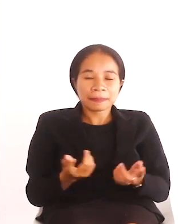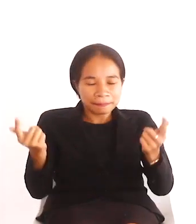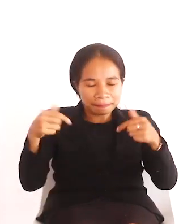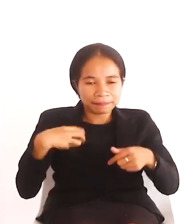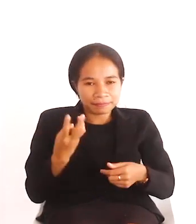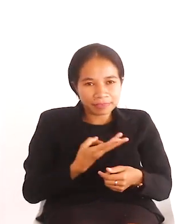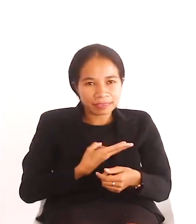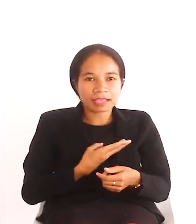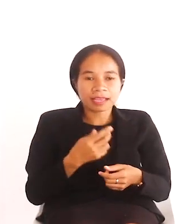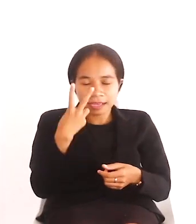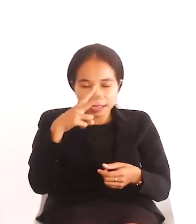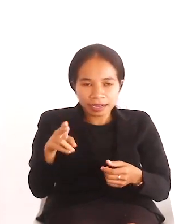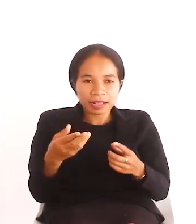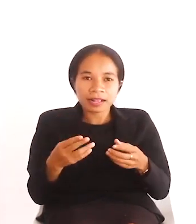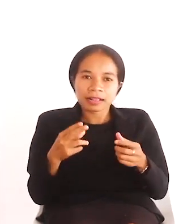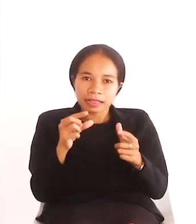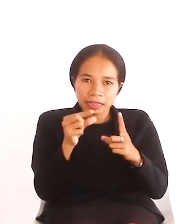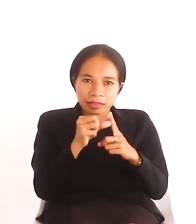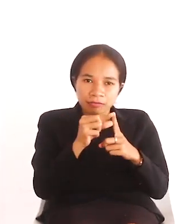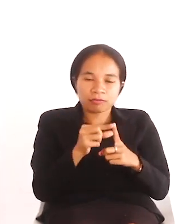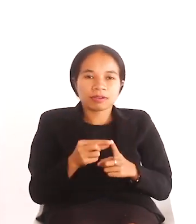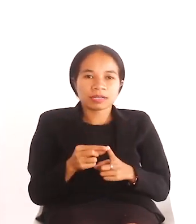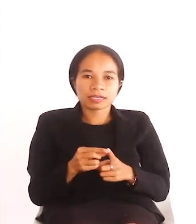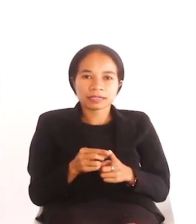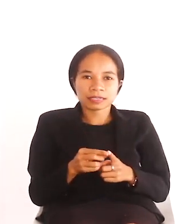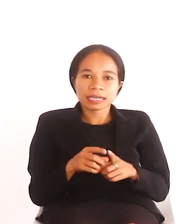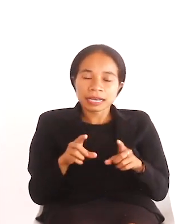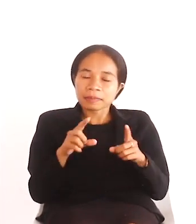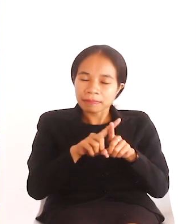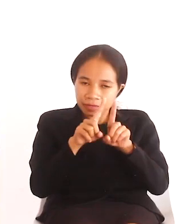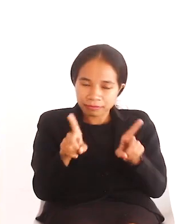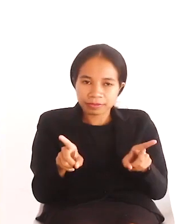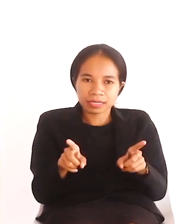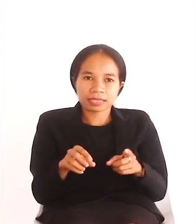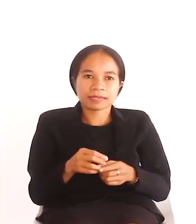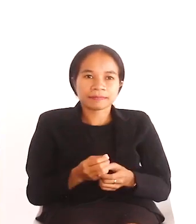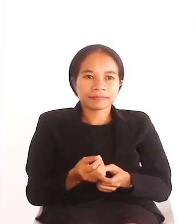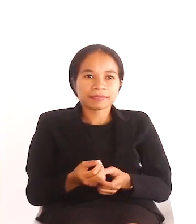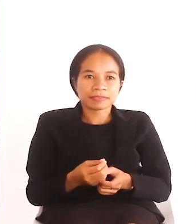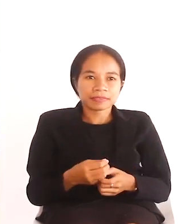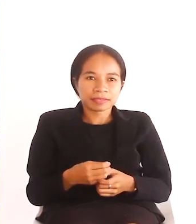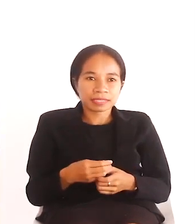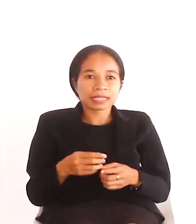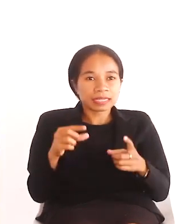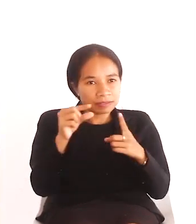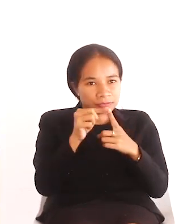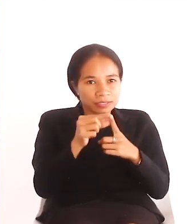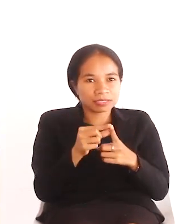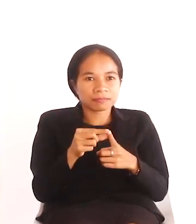lefuan balu no koko hapar lefuan honia contrário kaninia antónimo. Lefuan sira